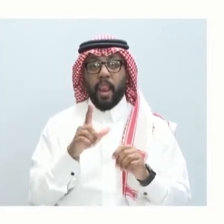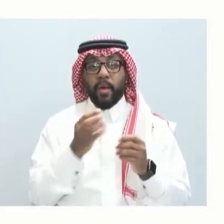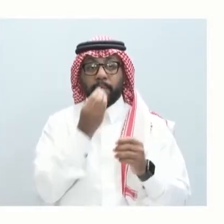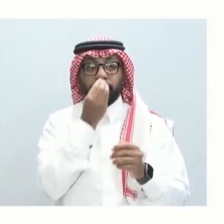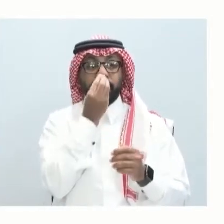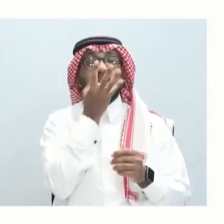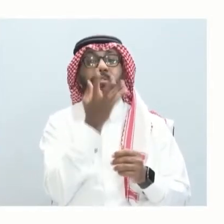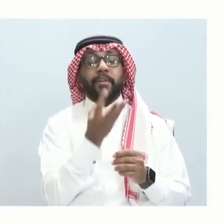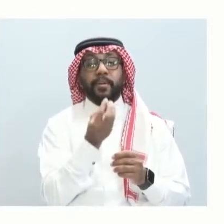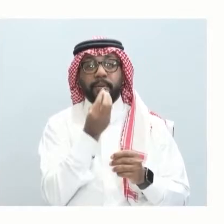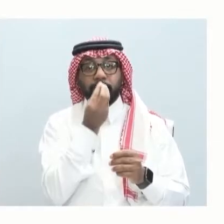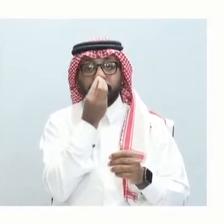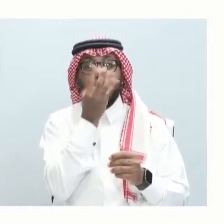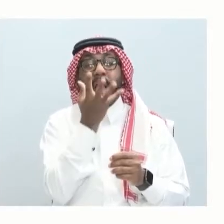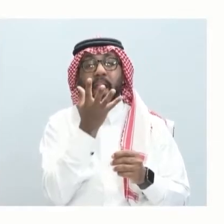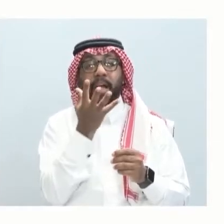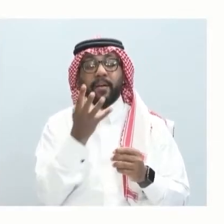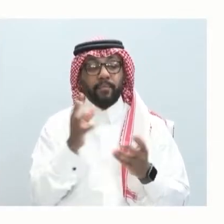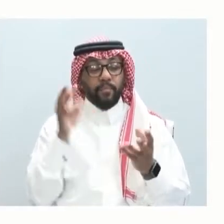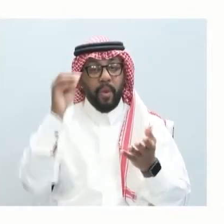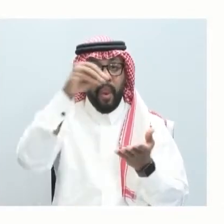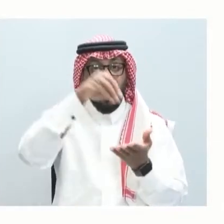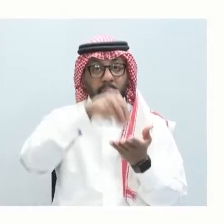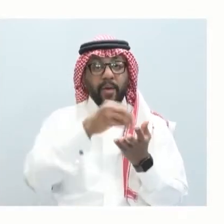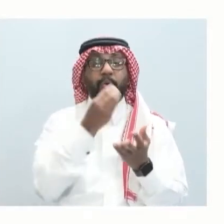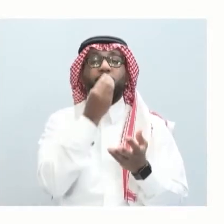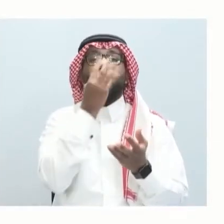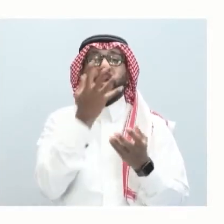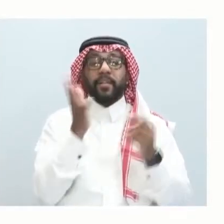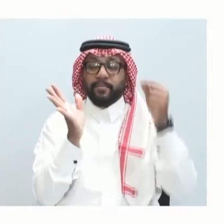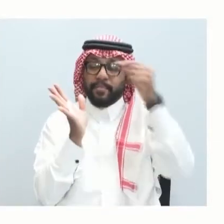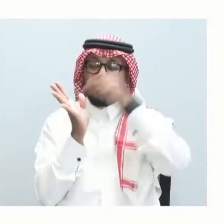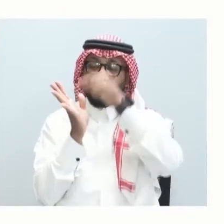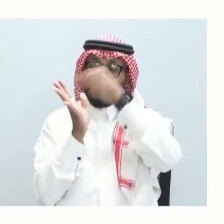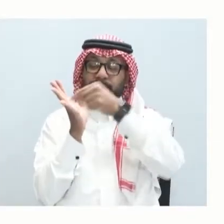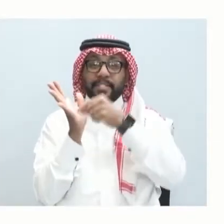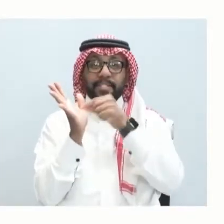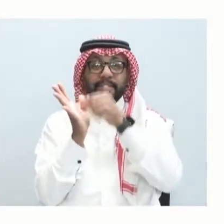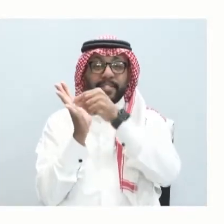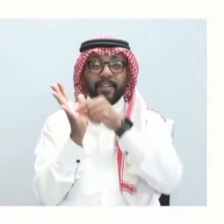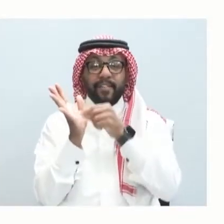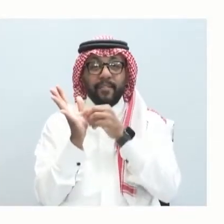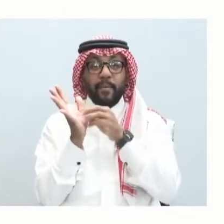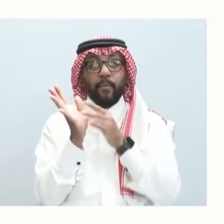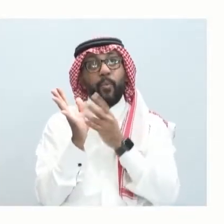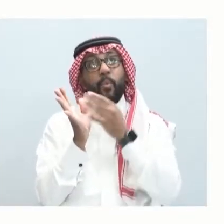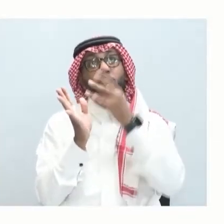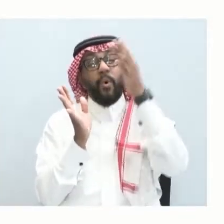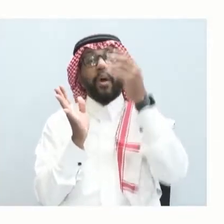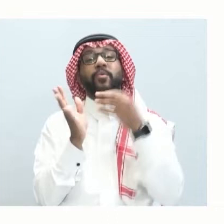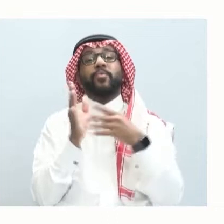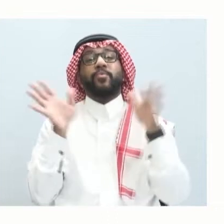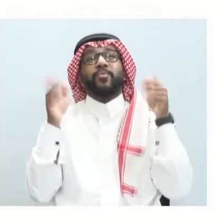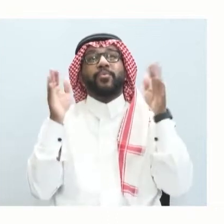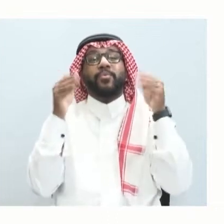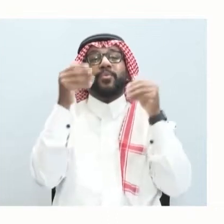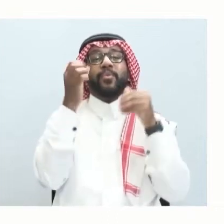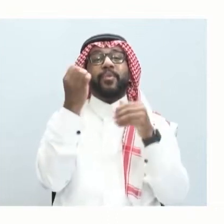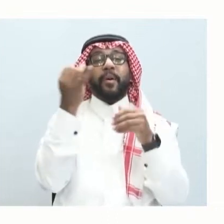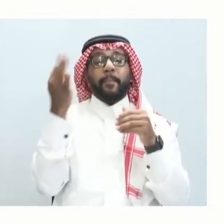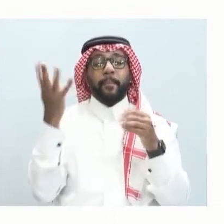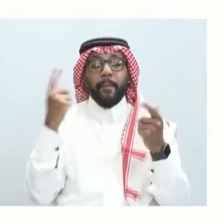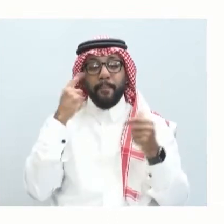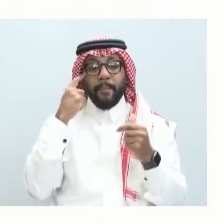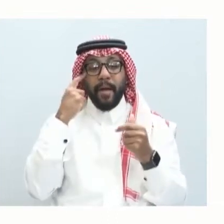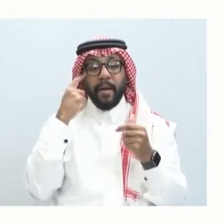عشر نحلات وقفت على الزهره طيب بعد ذلك طار منها اربعه طار منها